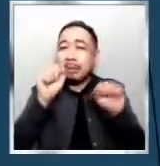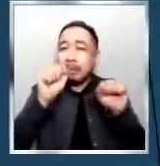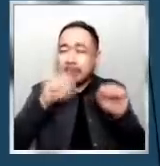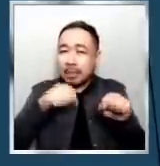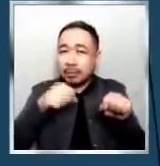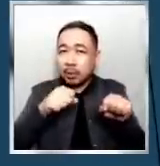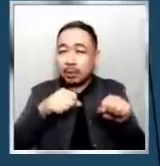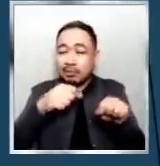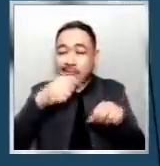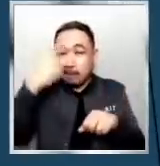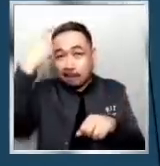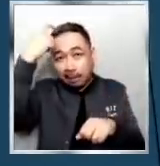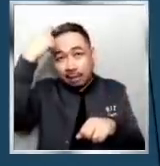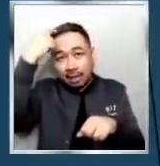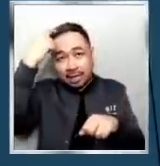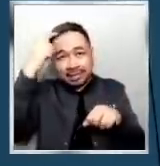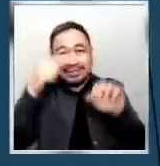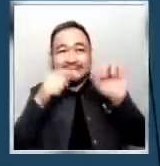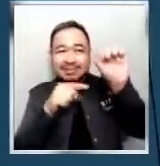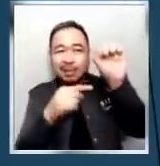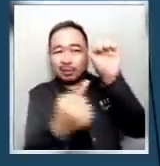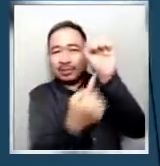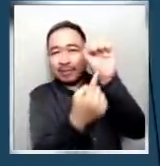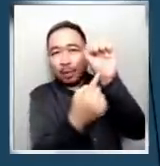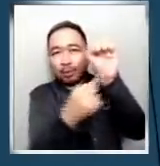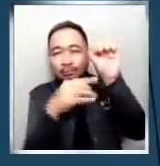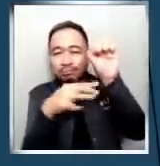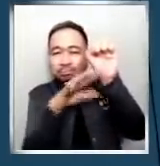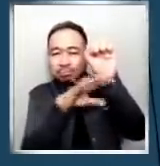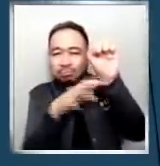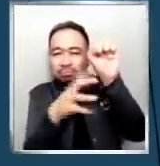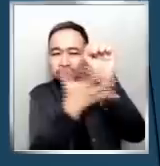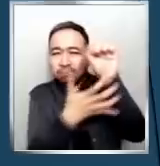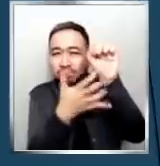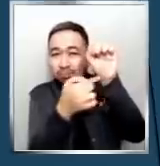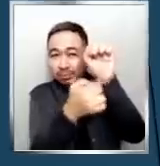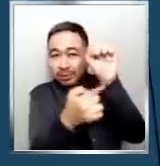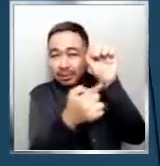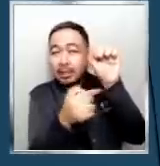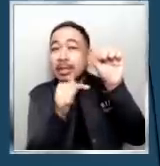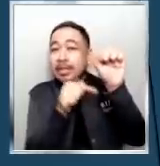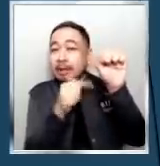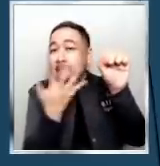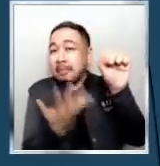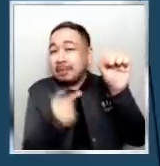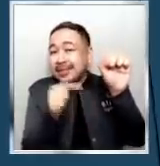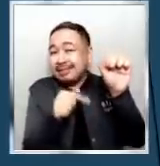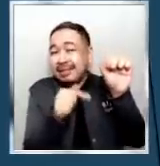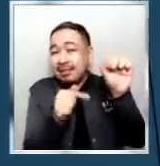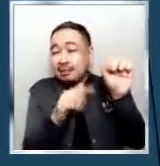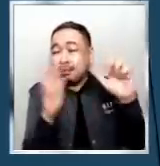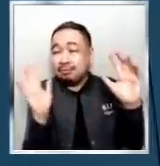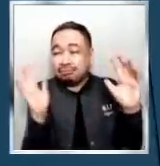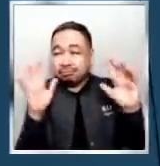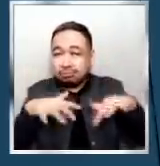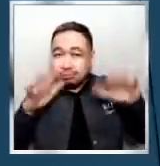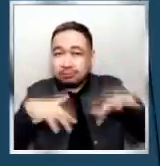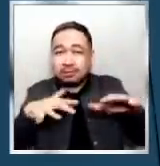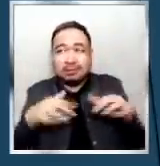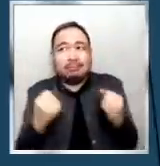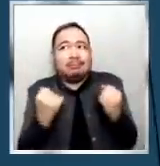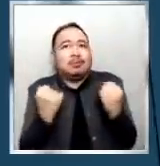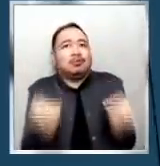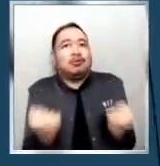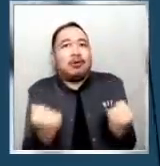Batanes. Ito po yung sentro, pero dahil nga po medyo may kalakihan itong bagyo at radius of 200 kilometers, maapektuhan din po